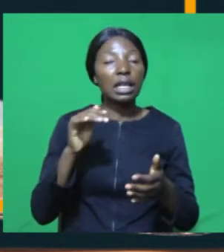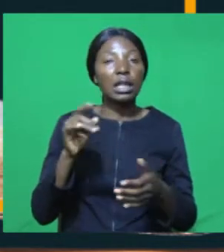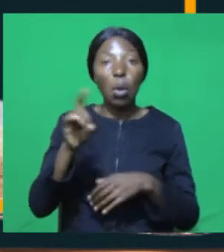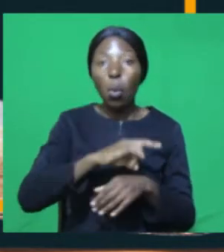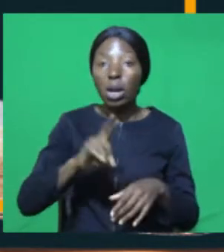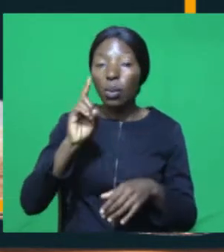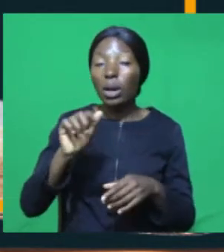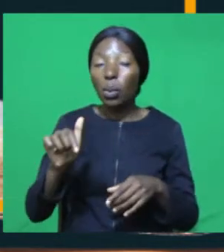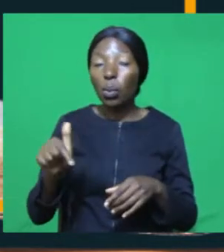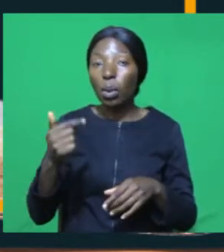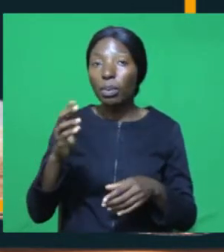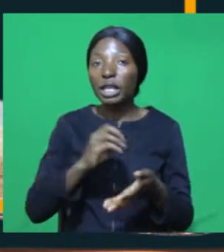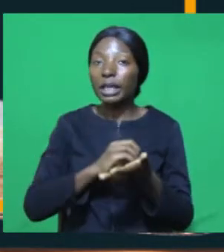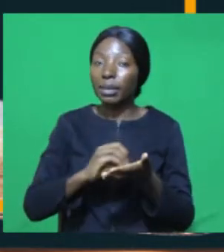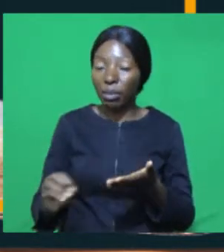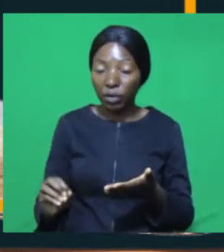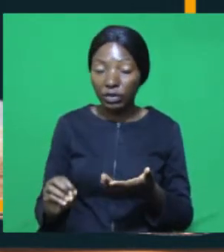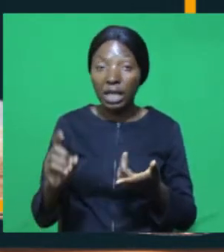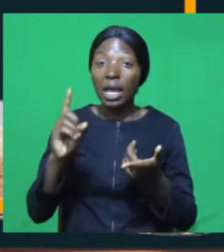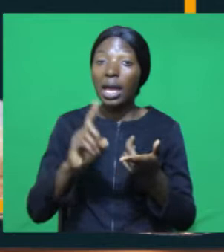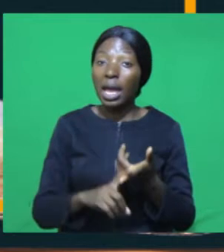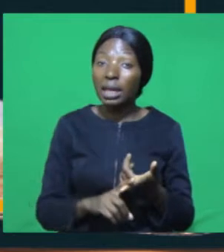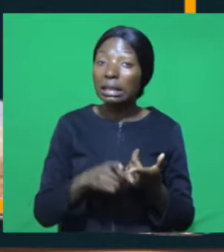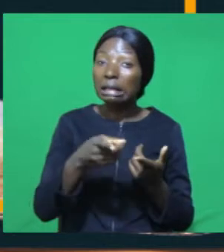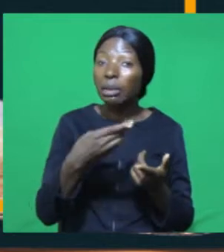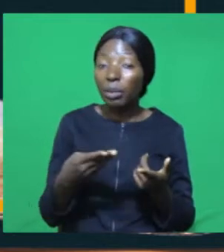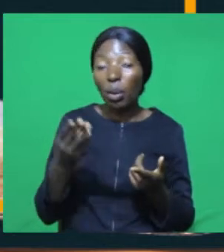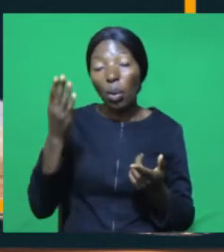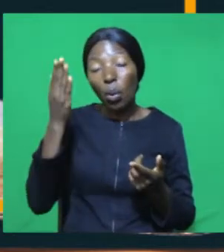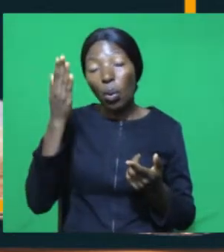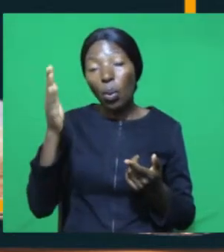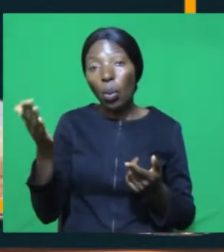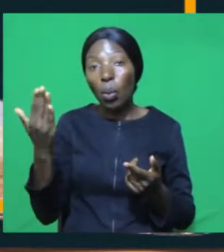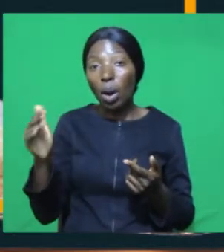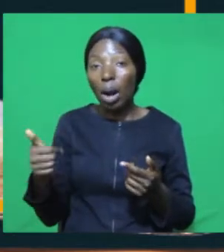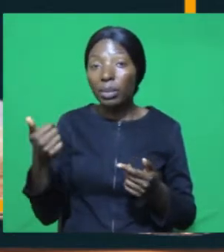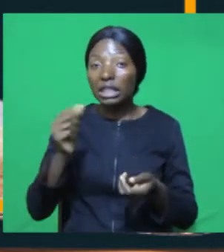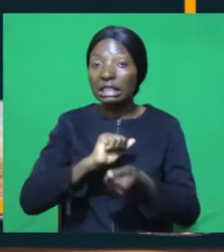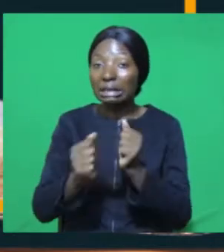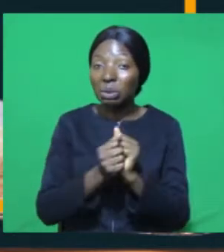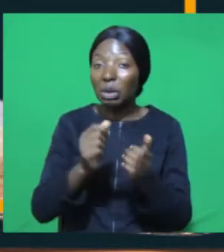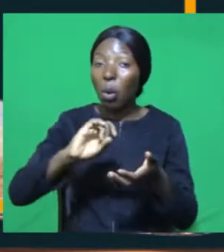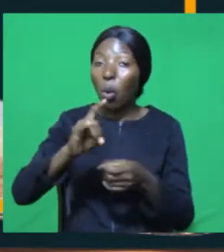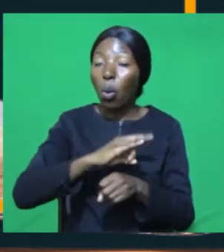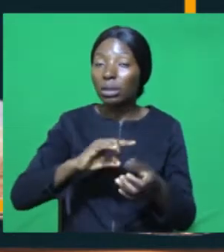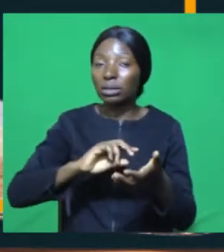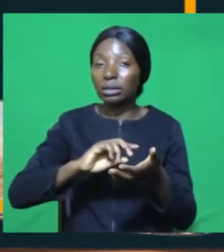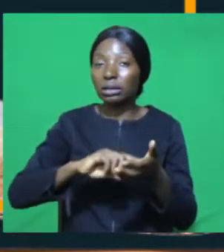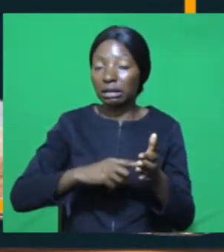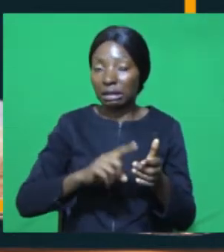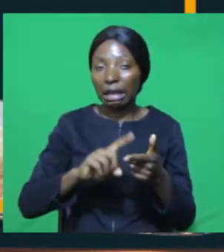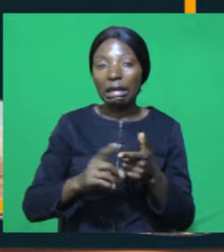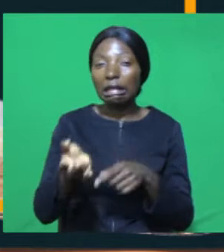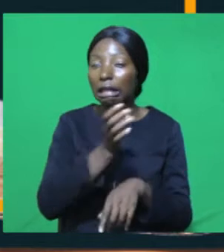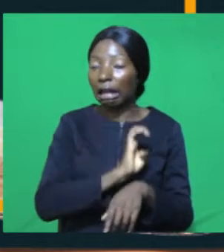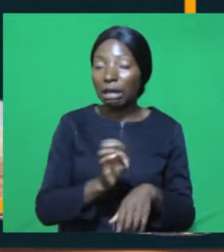uchabviswa, akasara asina chinhu. Vanhu vomuchinda unozouya vachaparadza guta dzvene, asi kuguma kwazvo